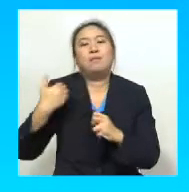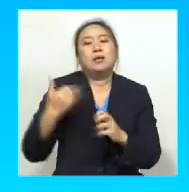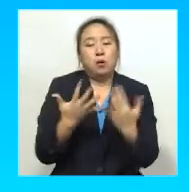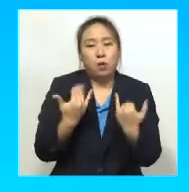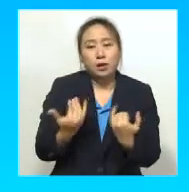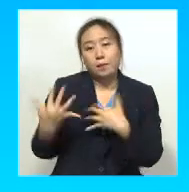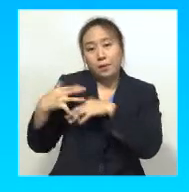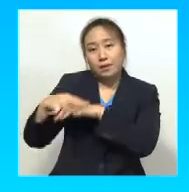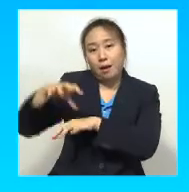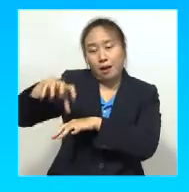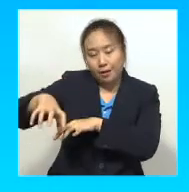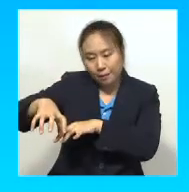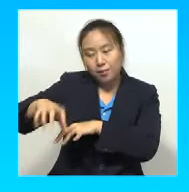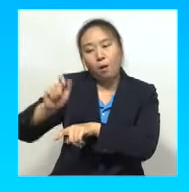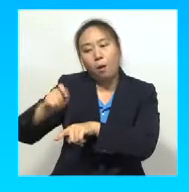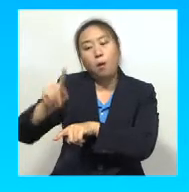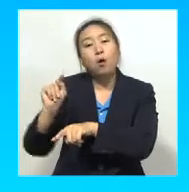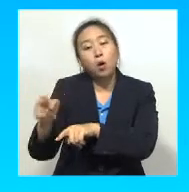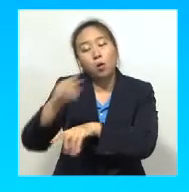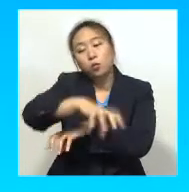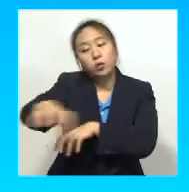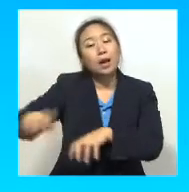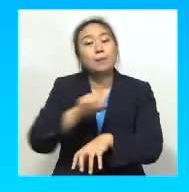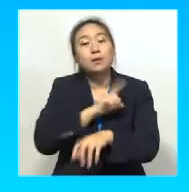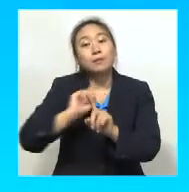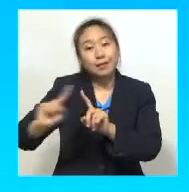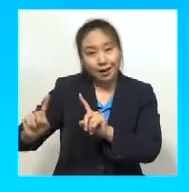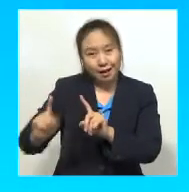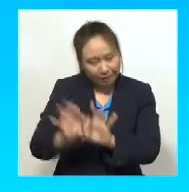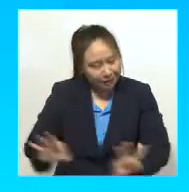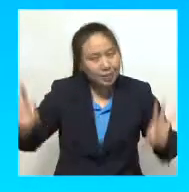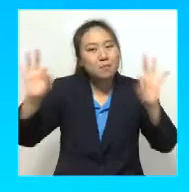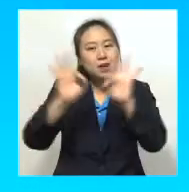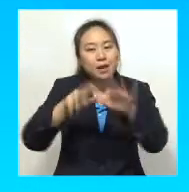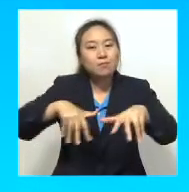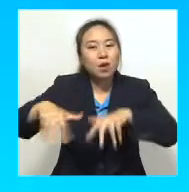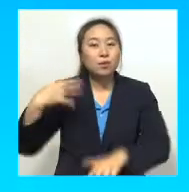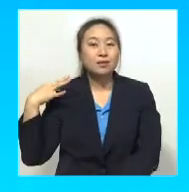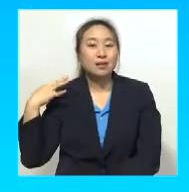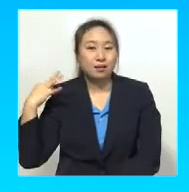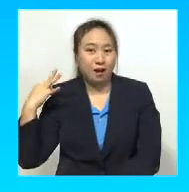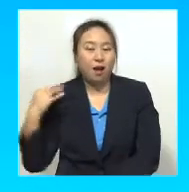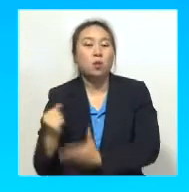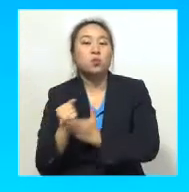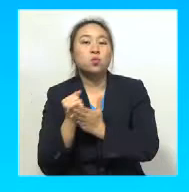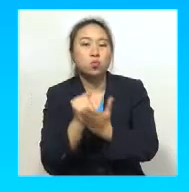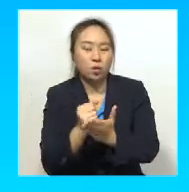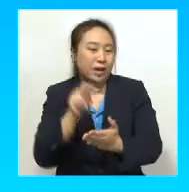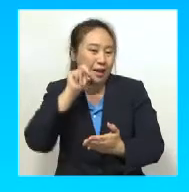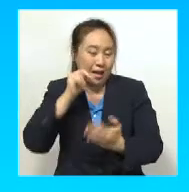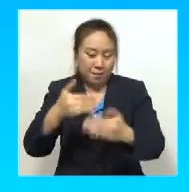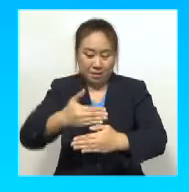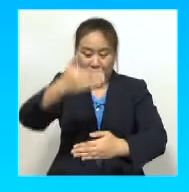สานกับทางท้องถิ่นหรือแม้กระทั่งหน่วยงานที่ข้องโดยเฉพาะยิ่งจิตอาสาที่เข้าไปช่วยกันนะในการที่จะเอาน้ำออกจากเ